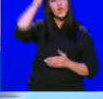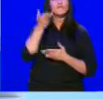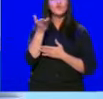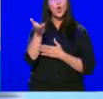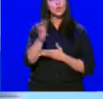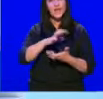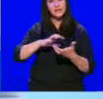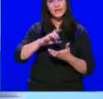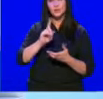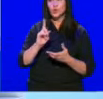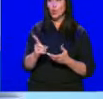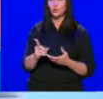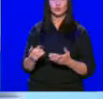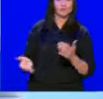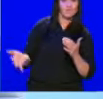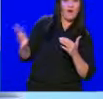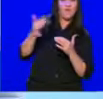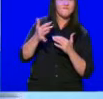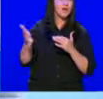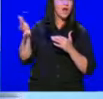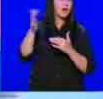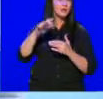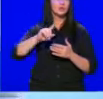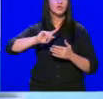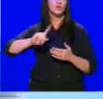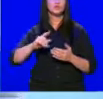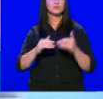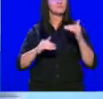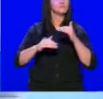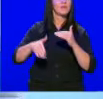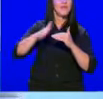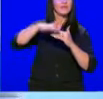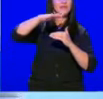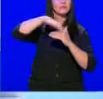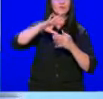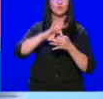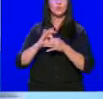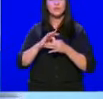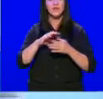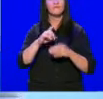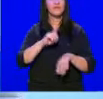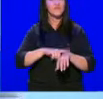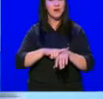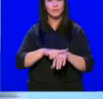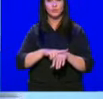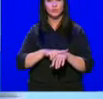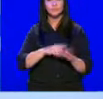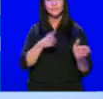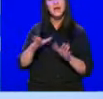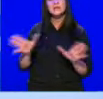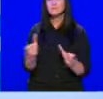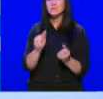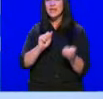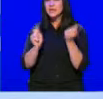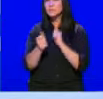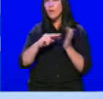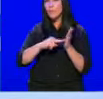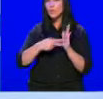тези кризи, които ни връхлитат и които се комбинират и наслагват във времето. Спасение ли е смяна на модела на управление?